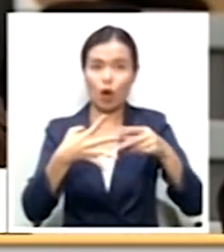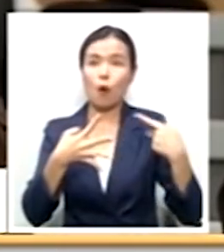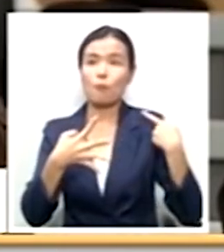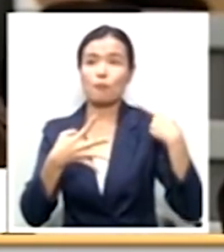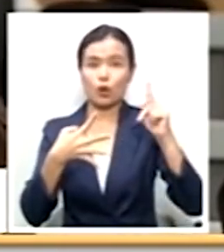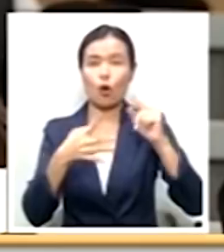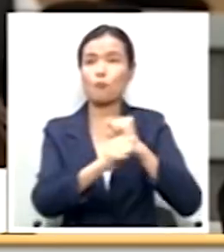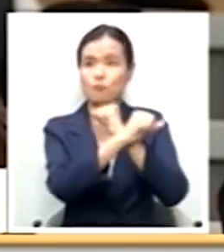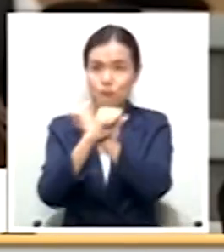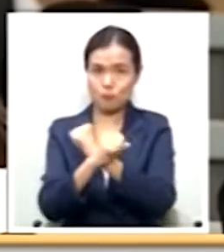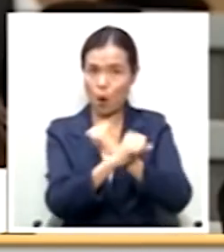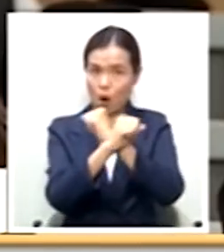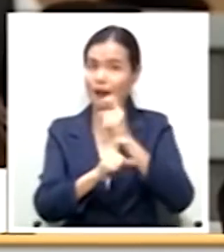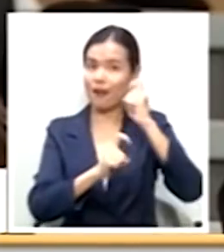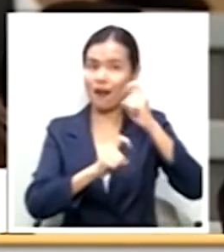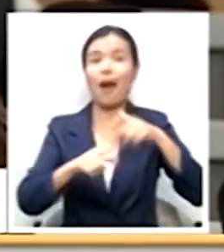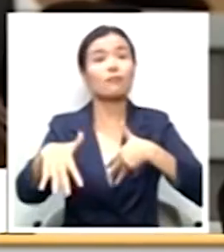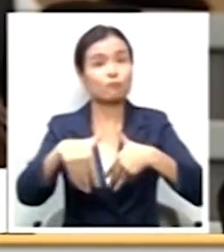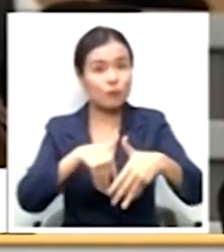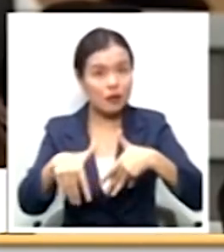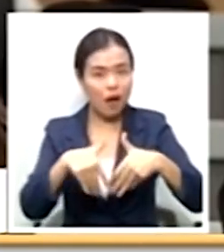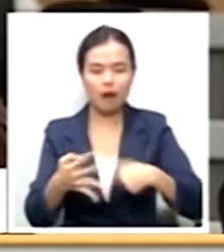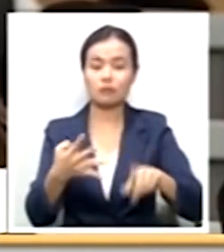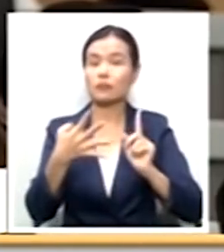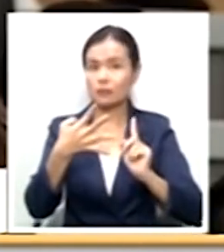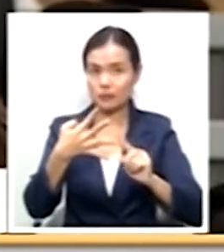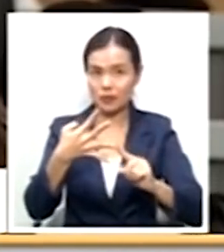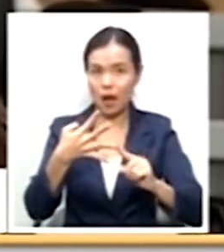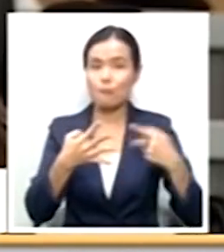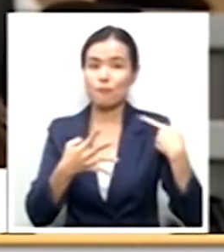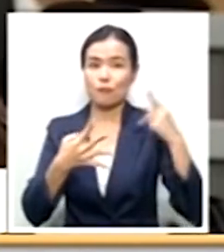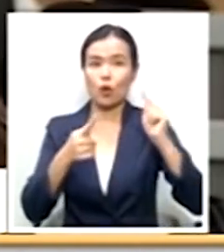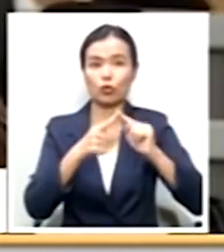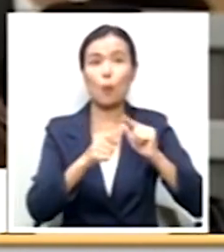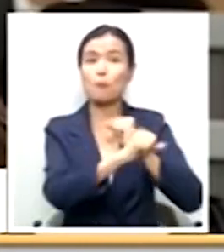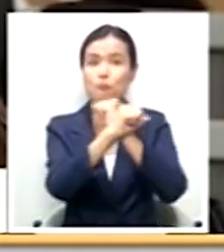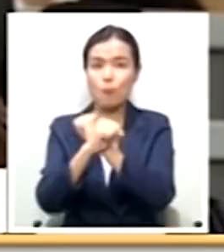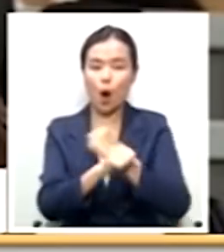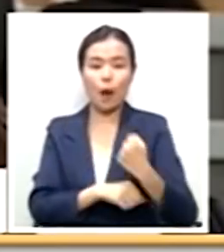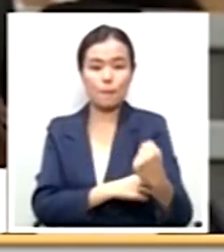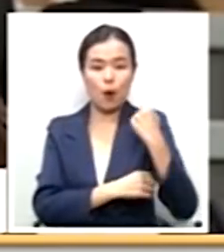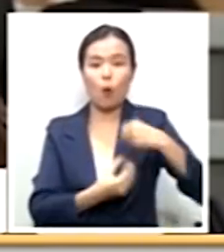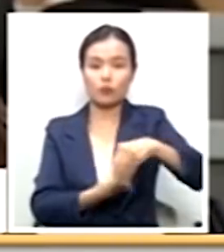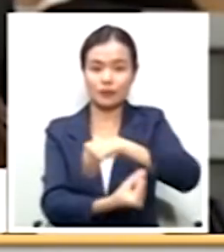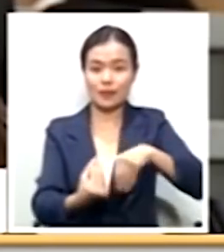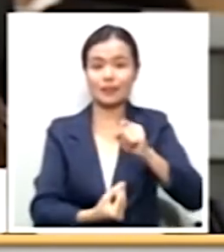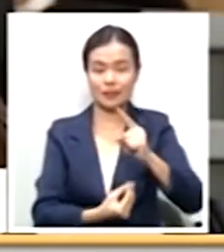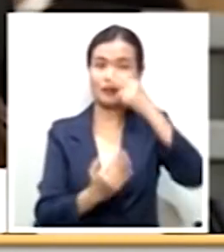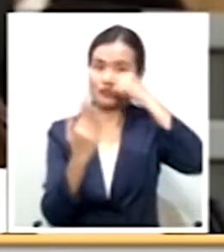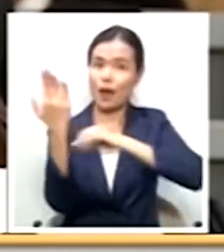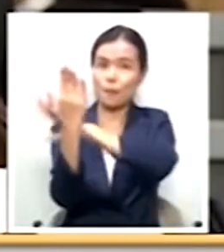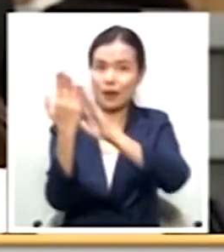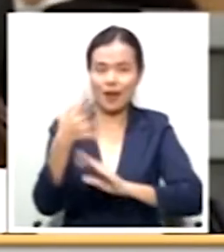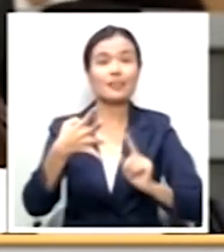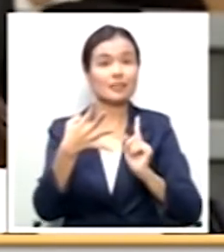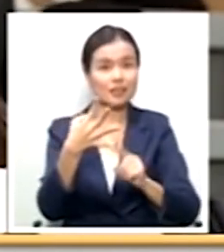ในอันที่จะรักษาความปลอดภัยสาธารณะเหตุที่3เพื่อประโยชน์ในอันที่จะรักษาความมั่นคงในทางเศรษฐกิจของประเทศและเหตุที่